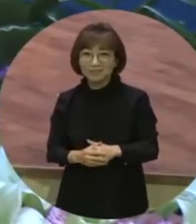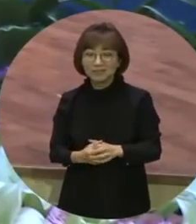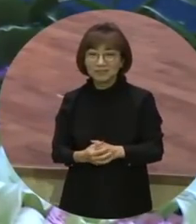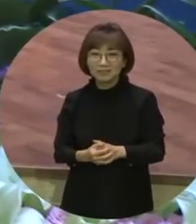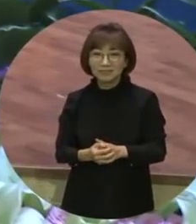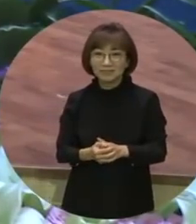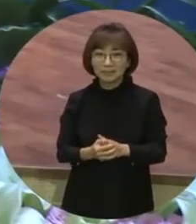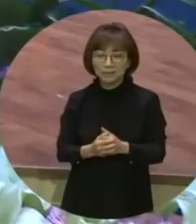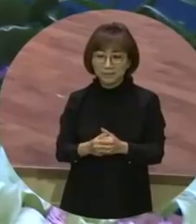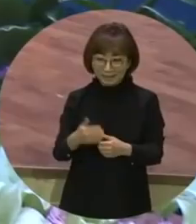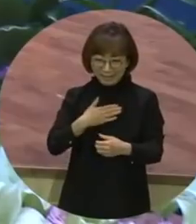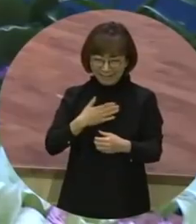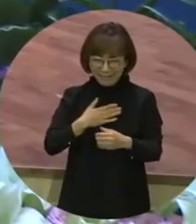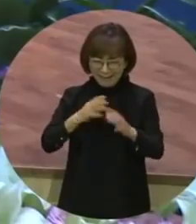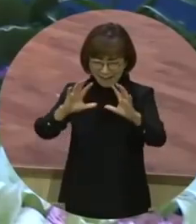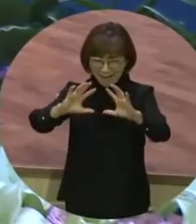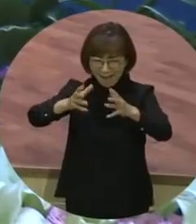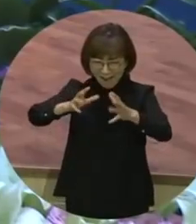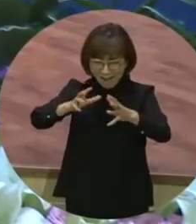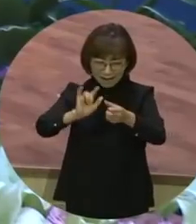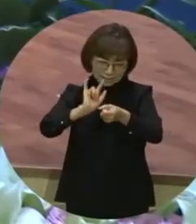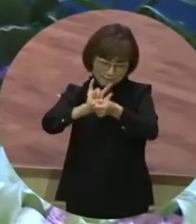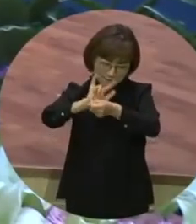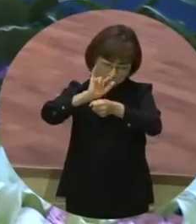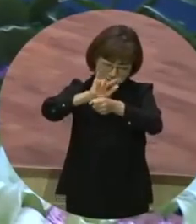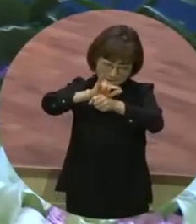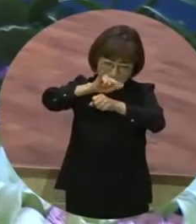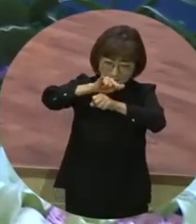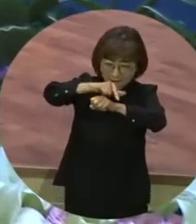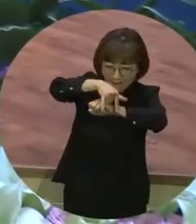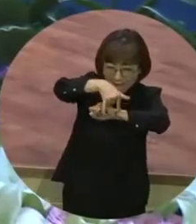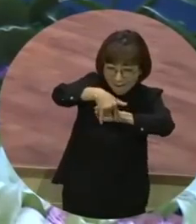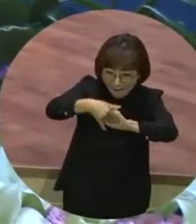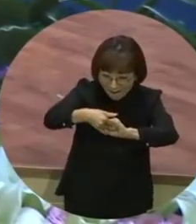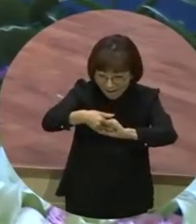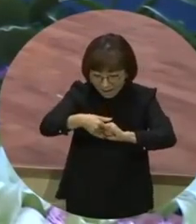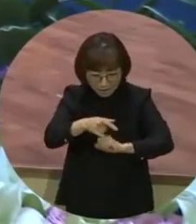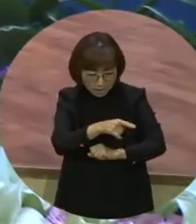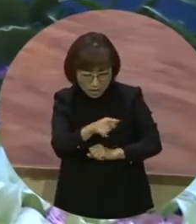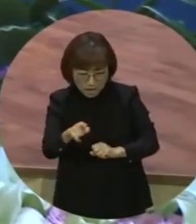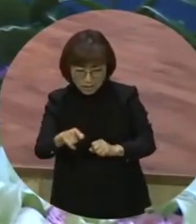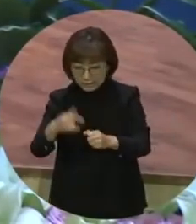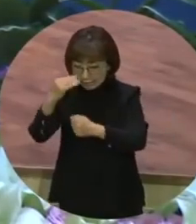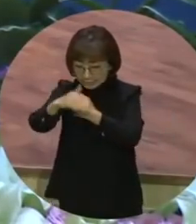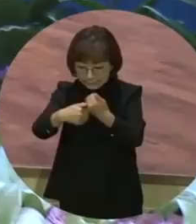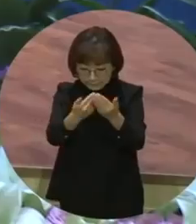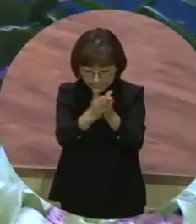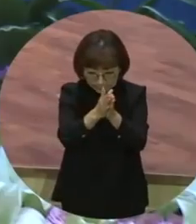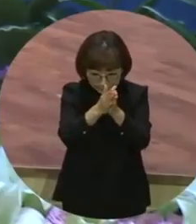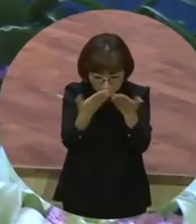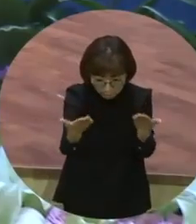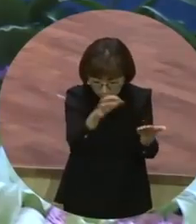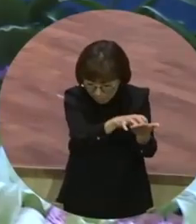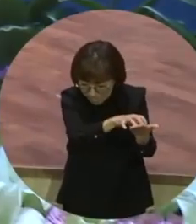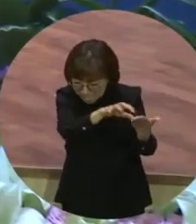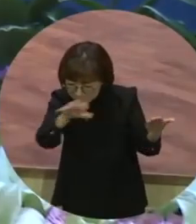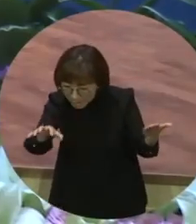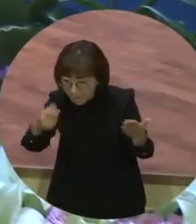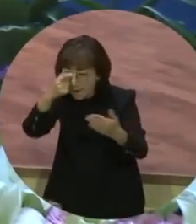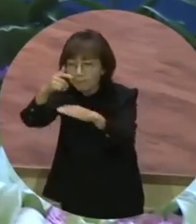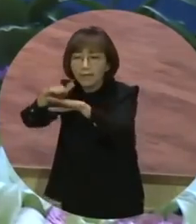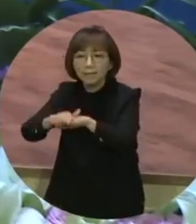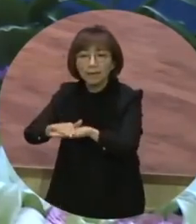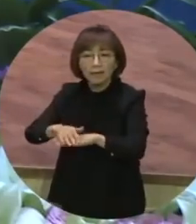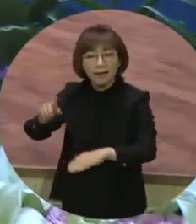지구를 제가 전 세계를 다니잖아요. 예배를 성경대로 하나님 앞에 제대로 드리는 교회가 한국이에요. 물론